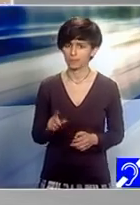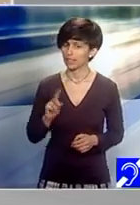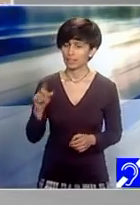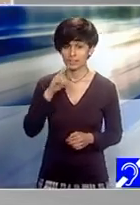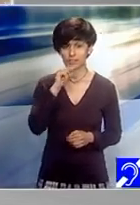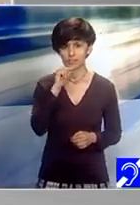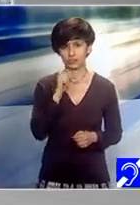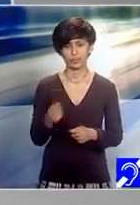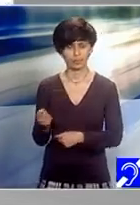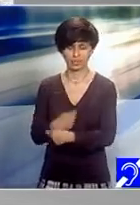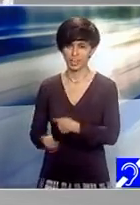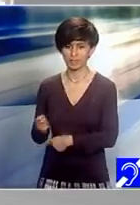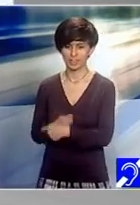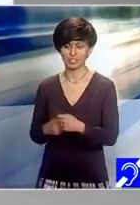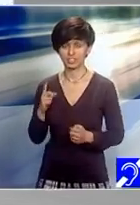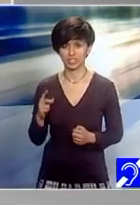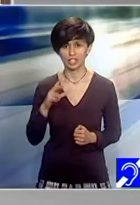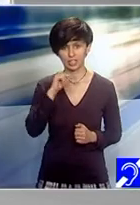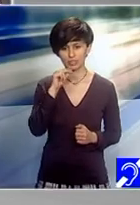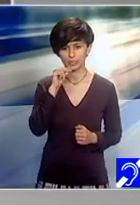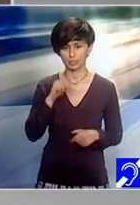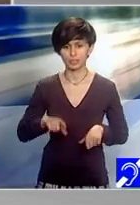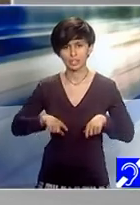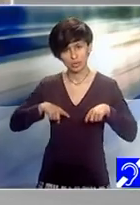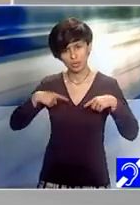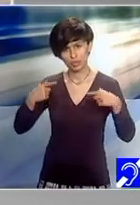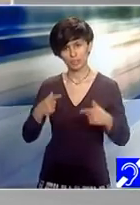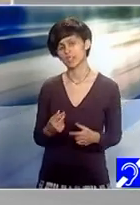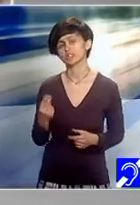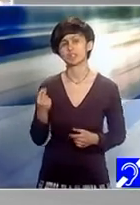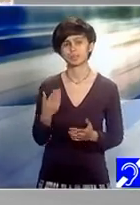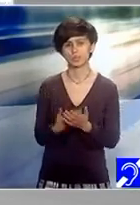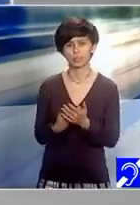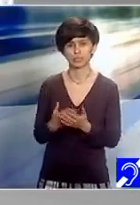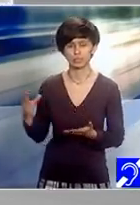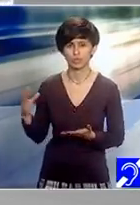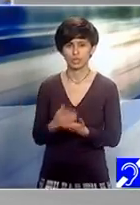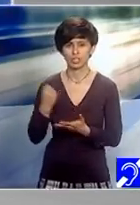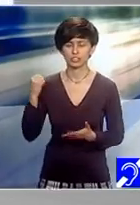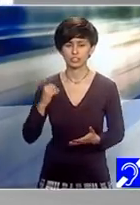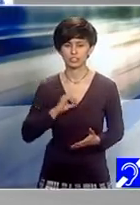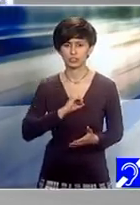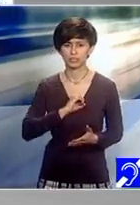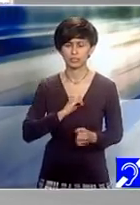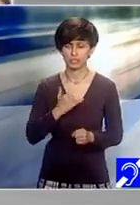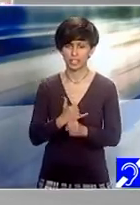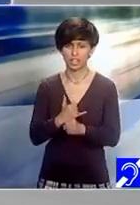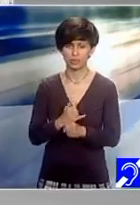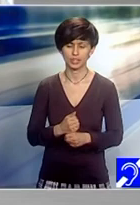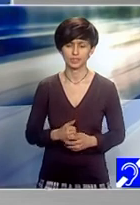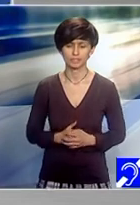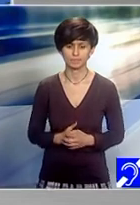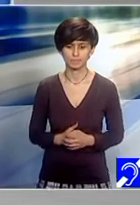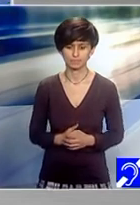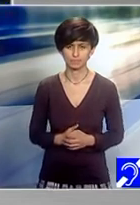caz, păi, dar vorbim industria. De un trai decent pentru greu. Câștigător al unei medalii de aur. În România doar campionii au